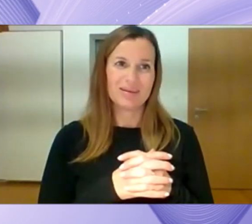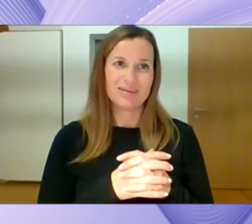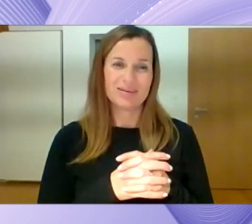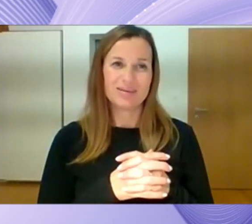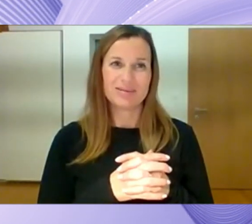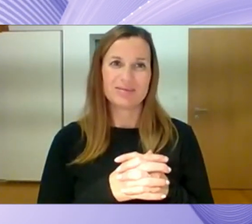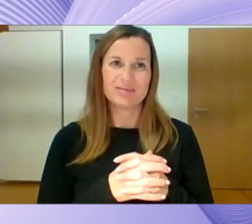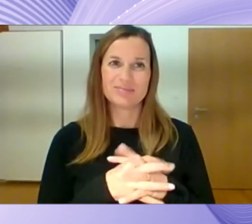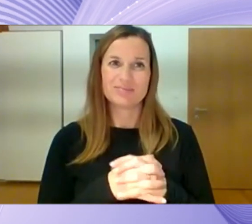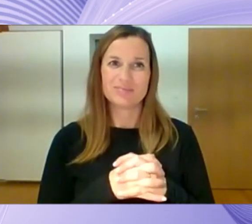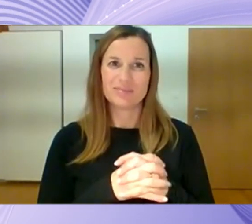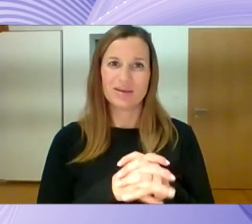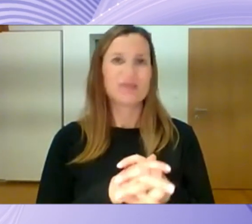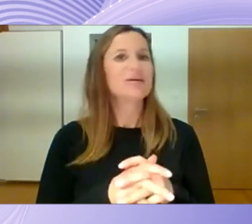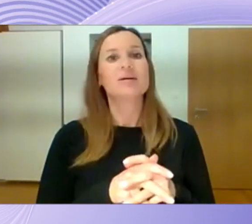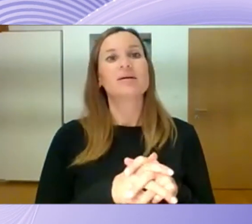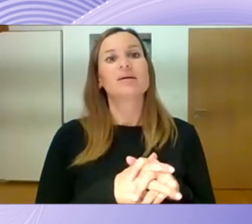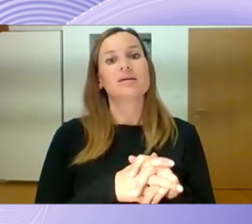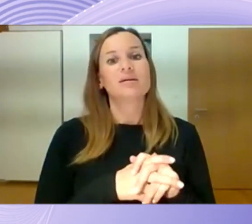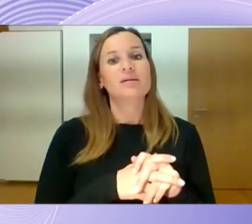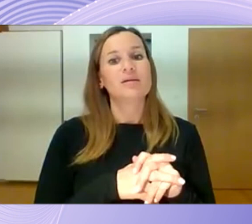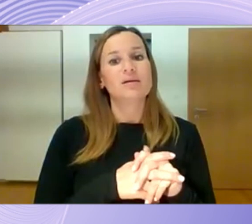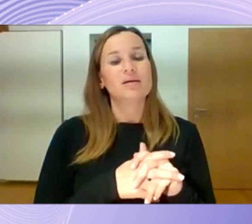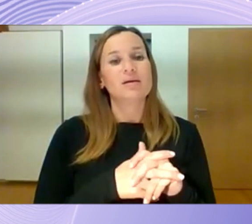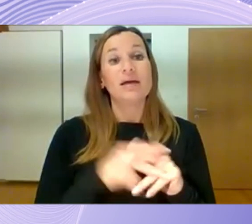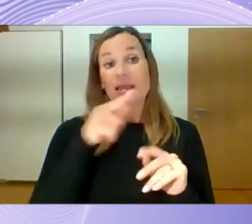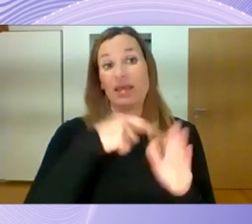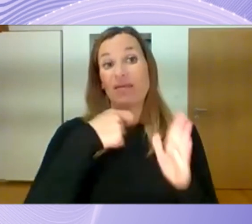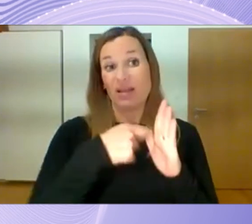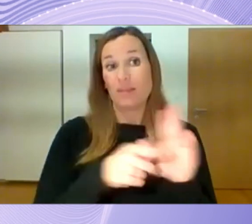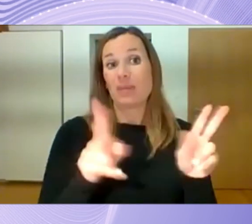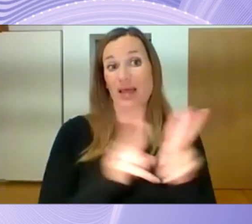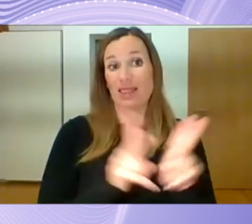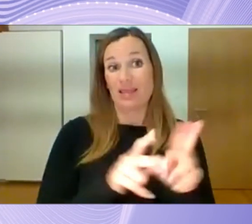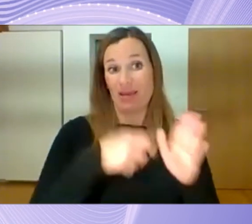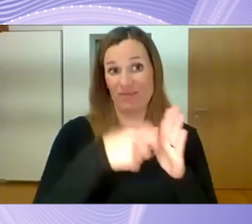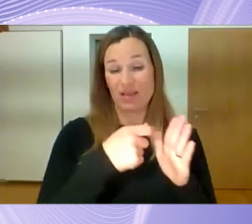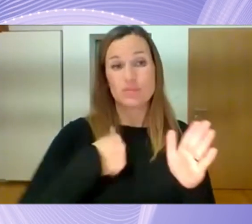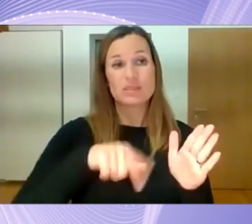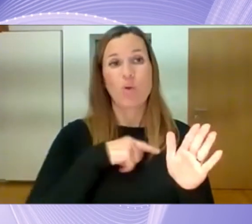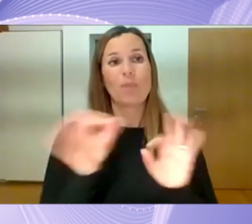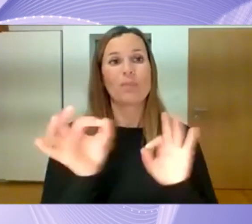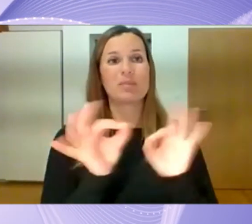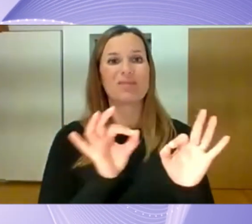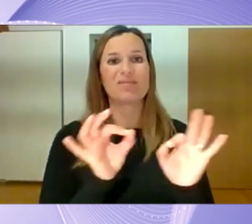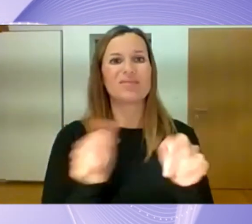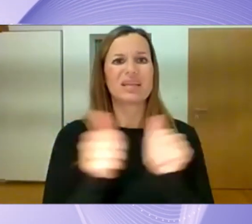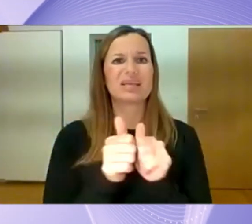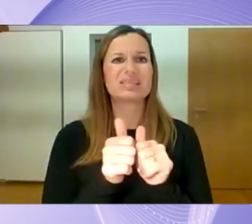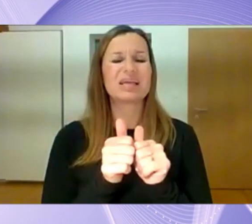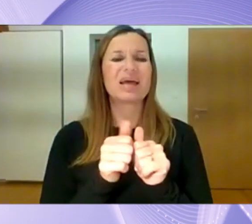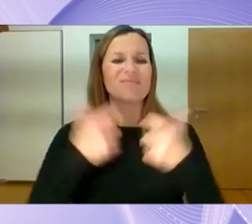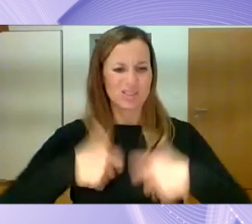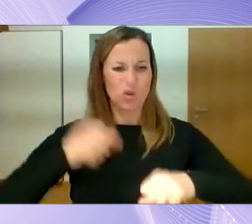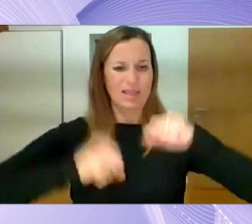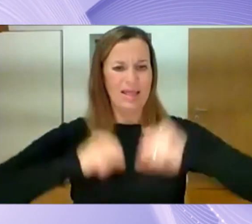izgleda, ampak te filmčke kratke smo pripravili z našo fizioterapevtko Ivanko Bežal in